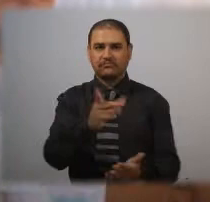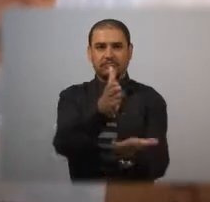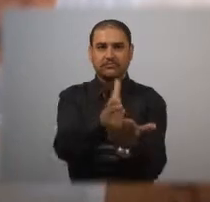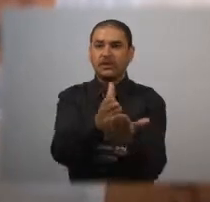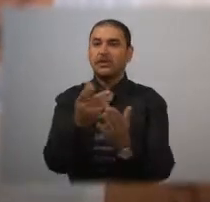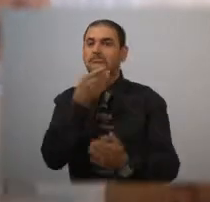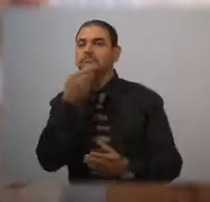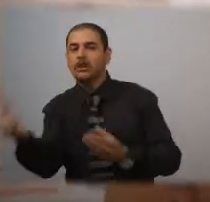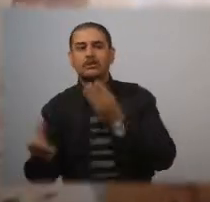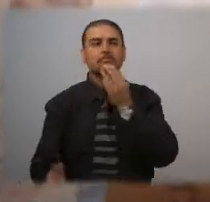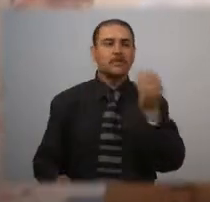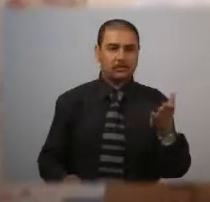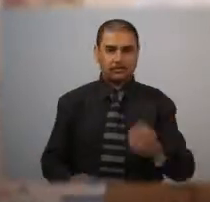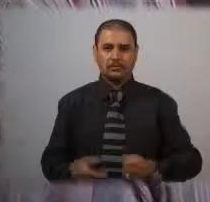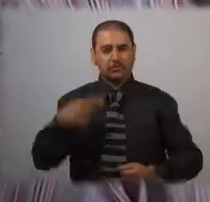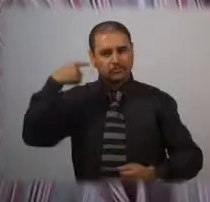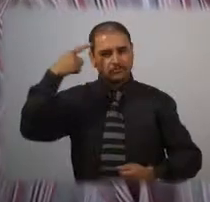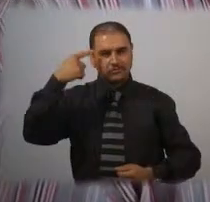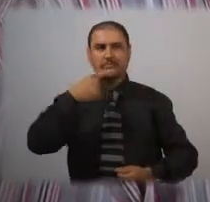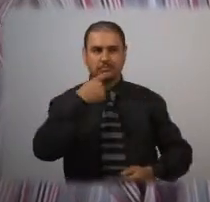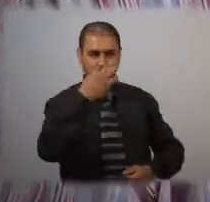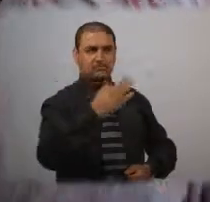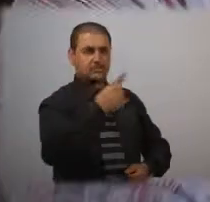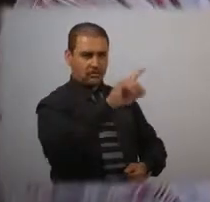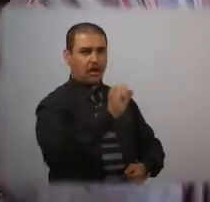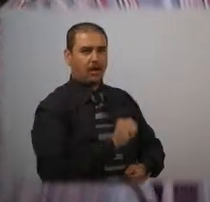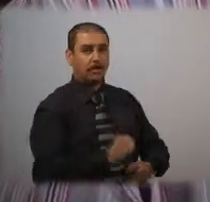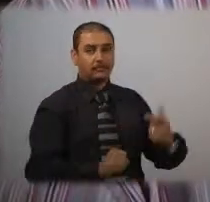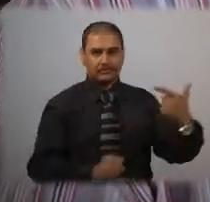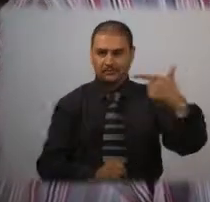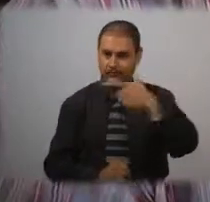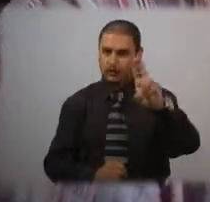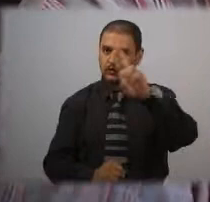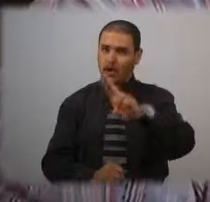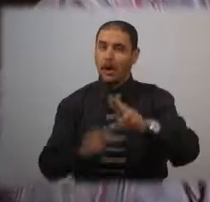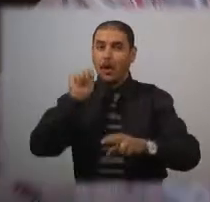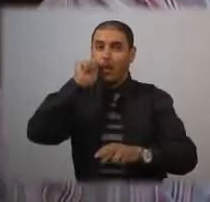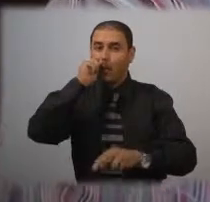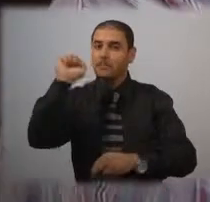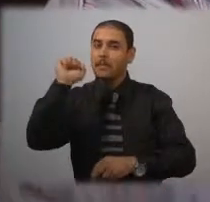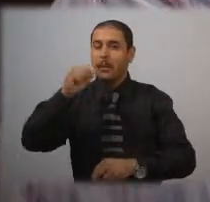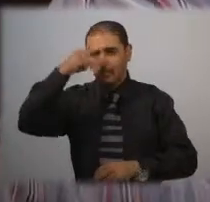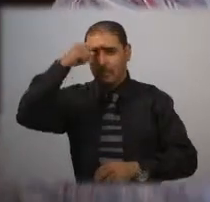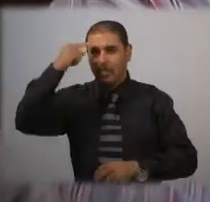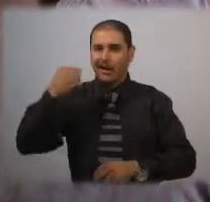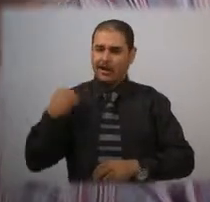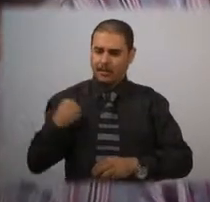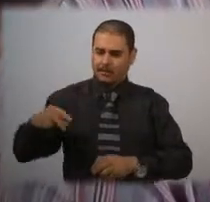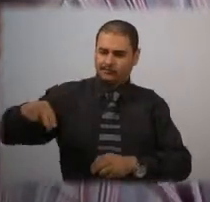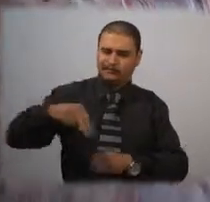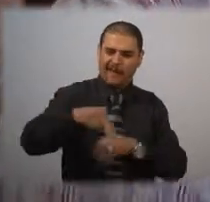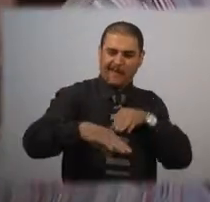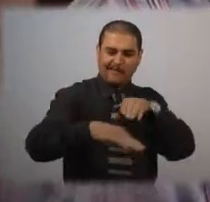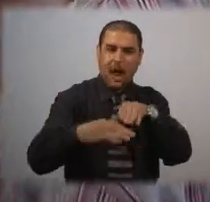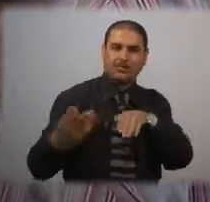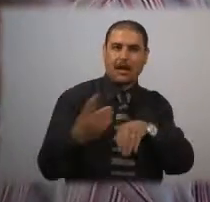تعاطف بتعرف يمكن هيك احسن طبعا احسن ما يمكن زلمتكم هذا بريء يمكن اللي اندعس زاد حاله قدام بوز السيارة عشان التعويض